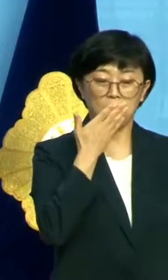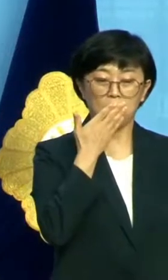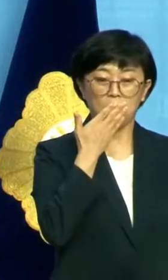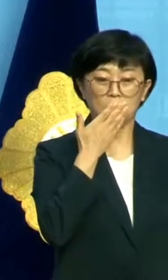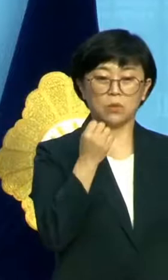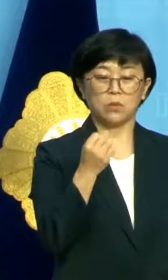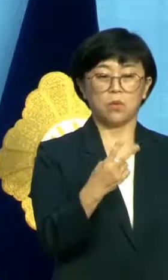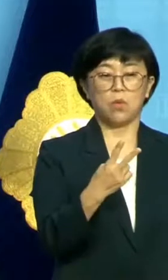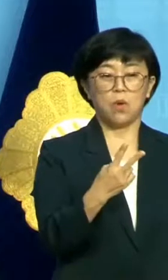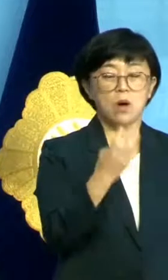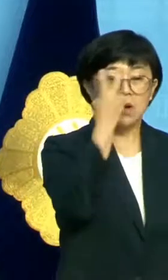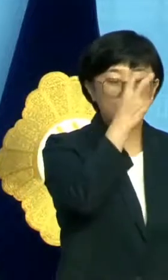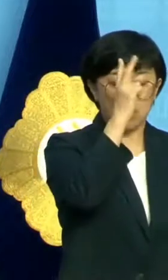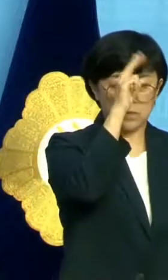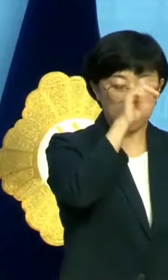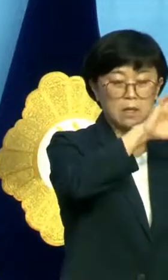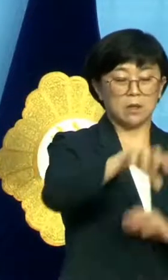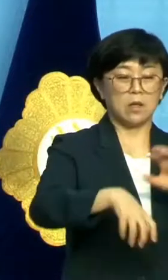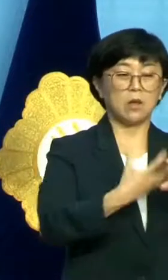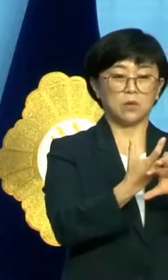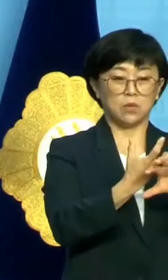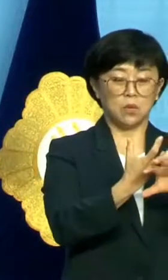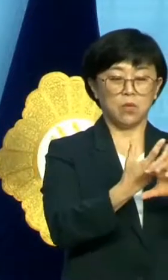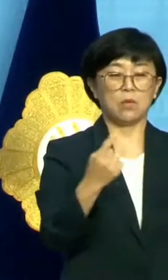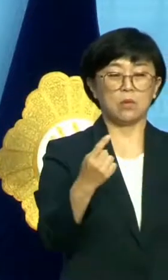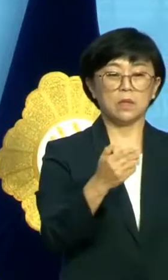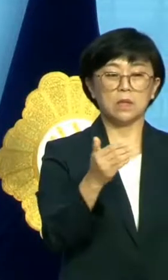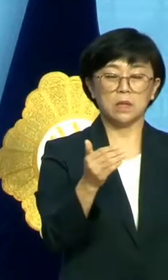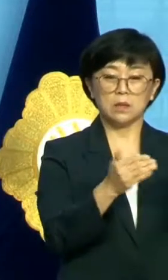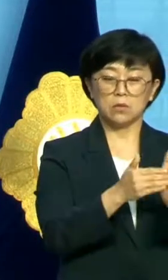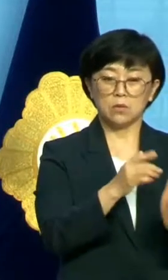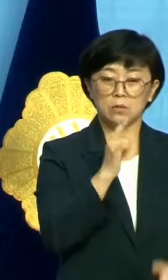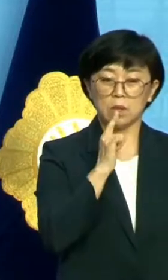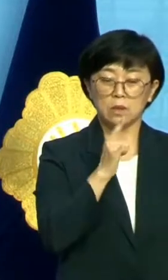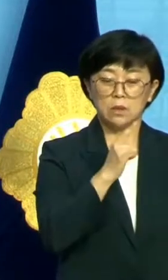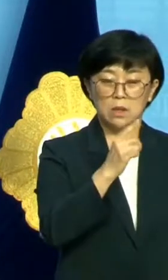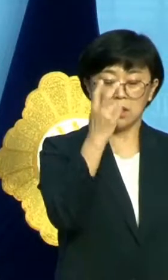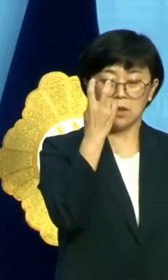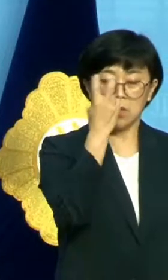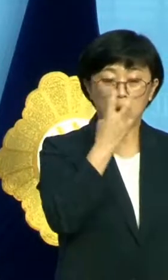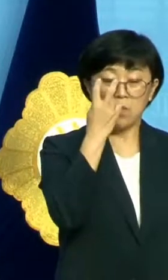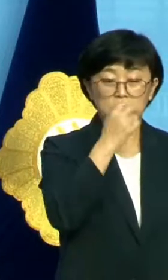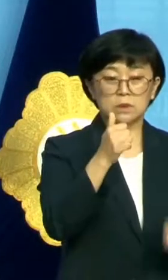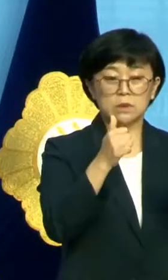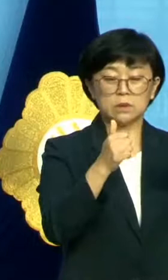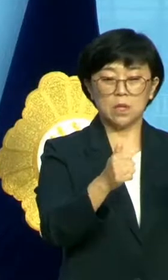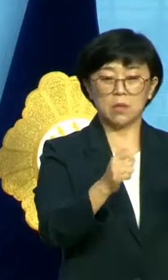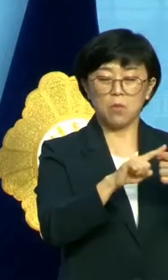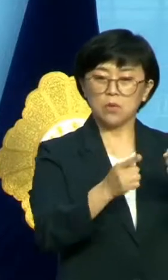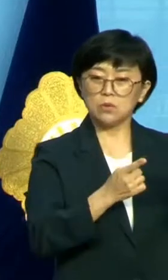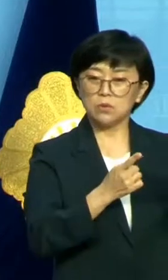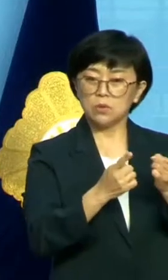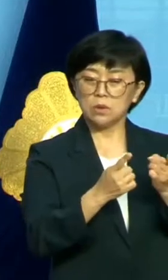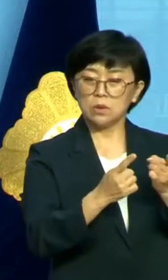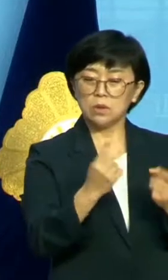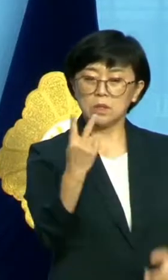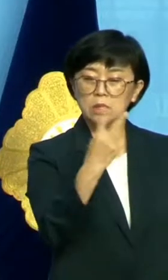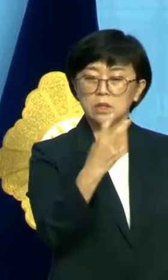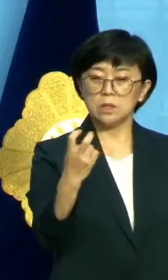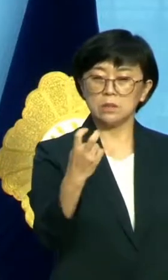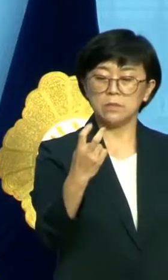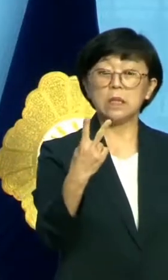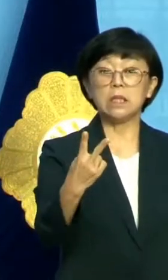하겠고요. 검찰개혁도 역시 마무리하도록 할 텐데 우선 검사 작성의 피신조서의 증거 능력을 조정하는 것을